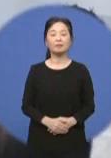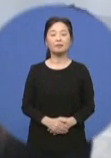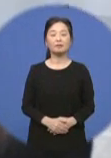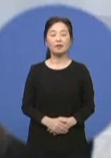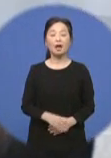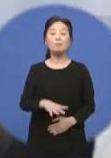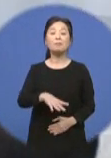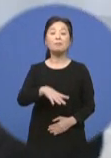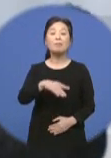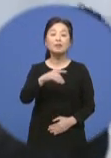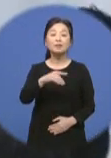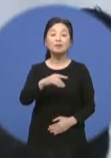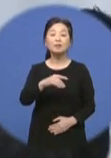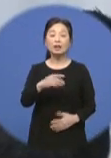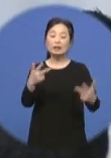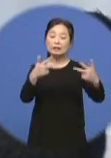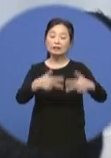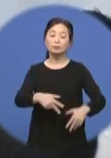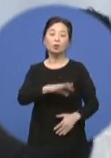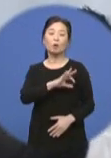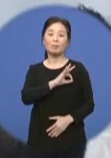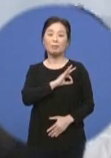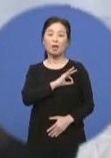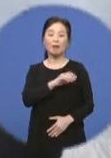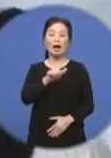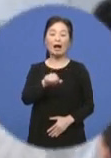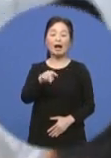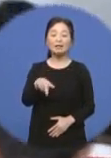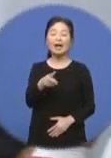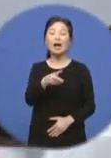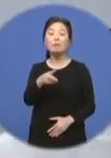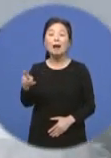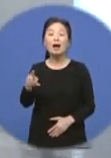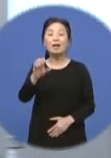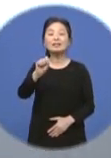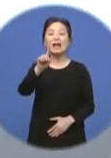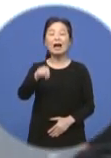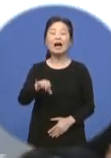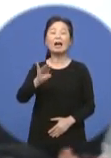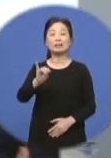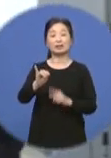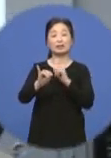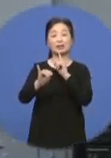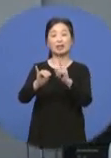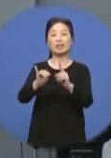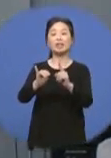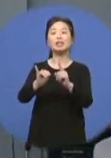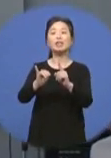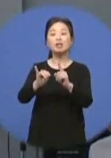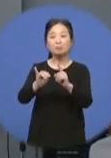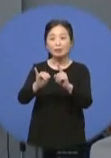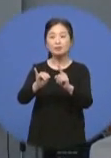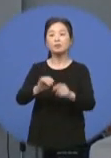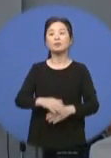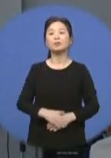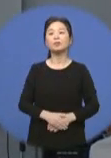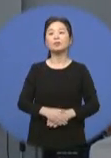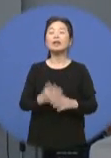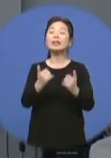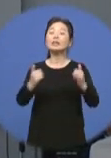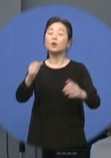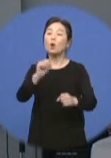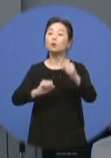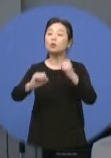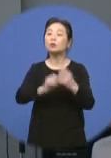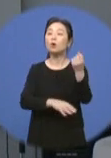まず最初にシステム名なんですけど、穴場サーチってことで、これ人の動きから穴場を検索して提示するアプリケーション、ウェブアプリケーションっていう